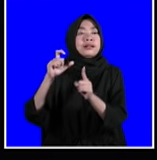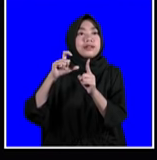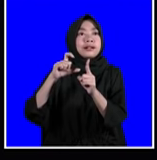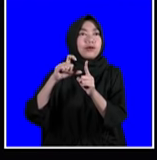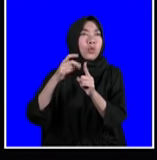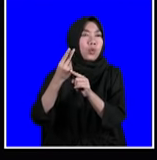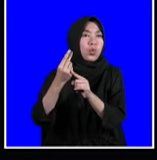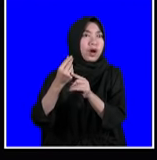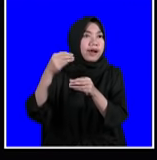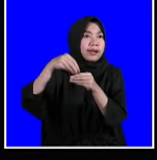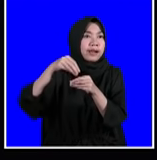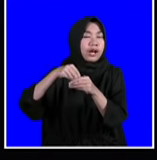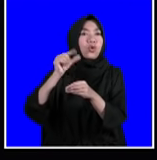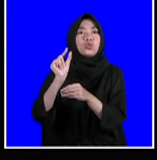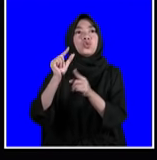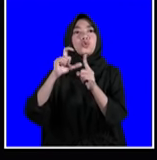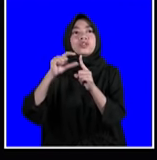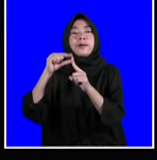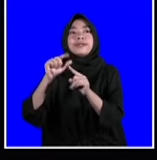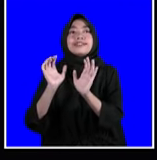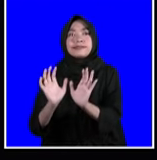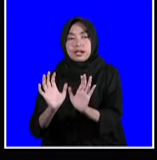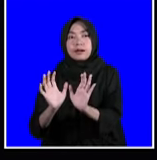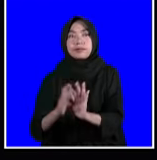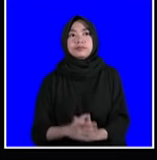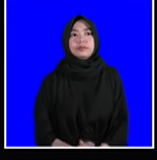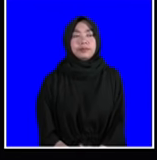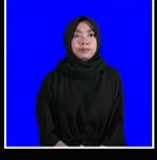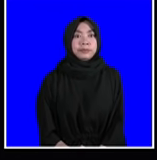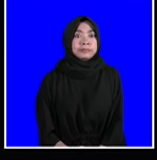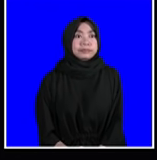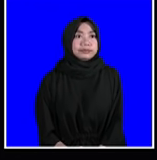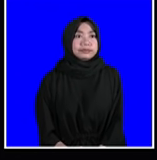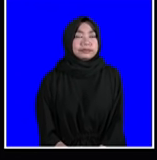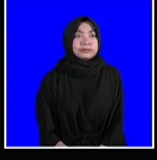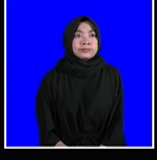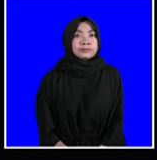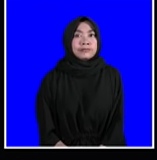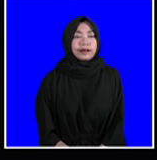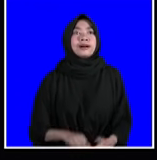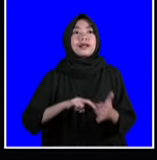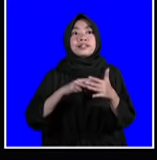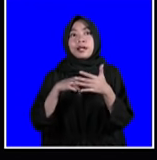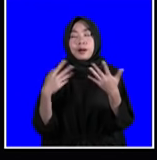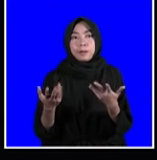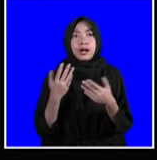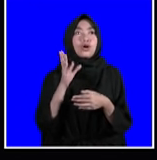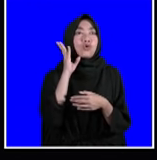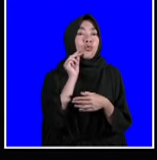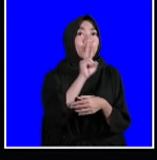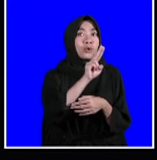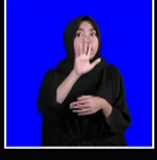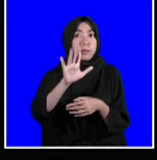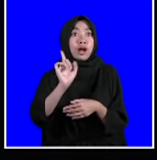menyiapkan sejumlah dana DP rumahnya. Nah, dengan demikian, pada dasarnya di usia 25 memang sangat